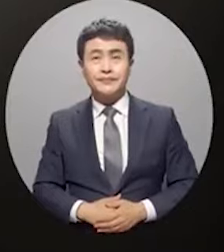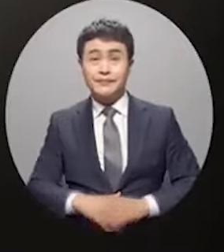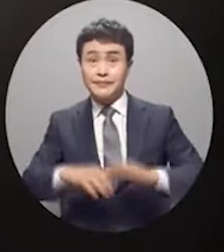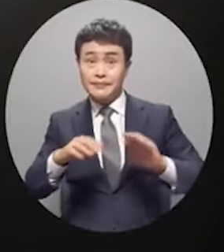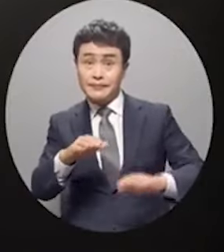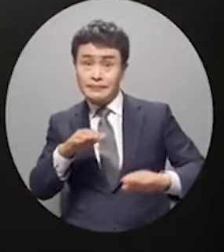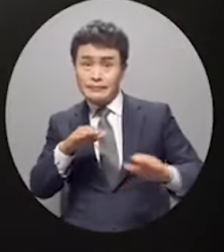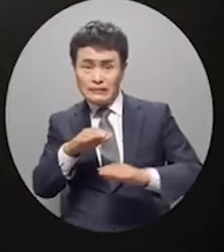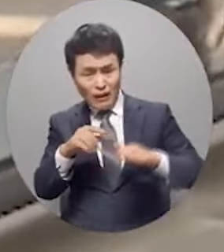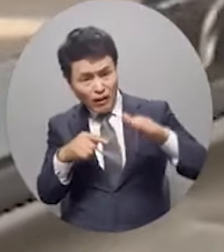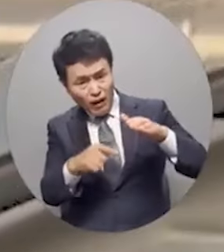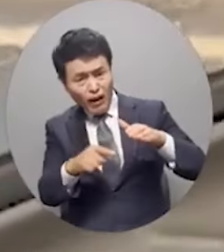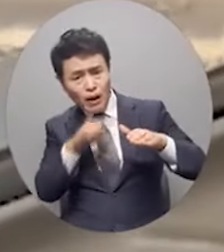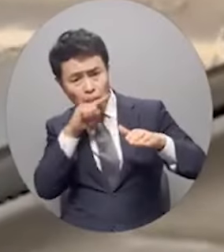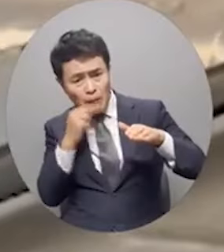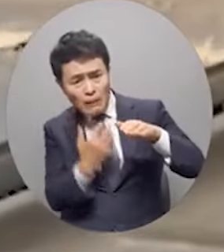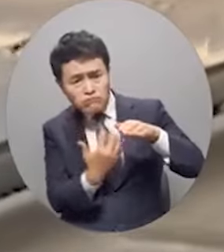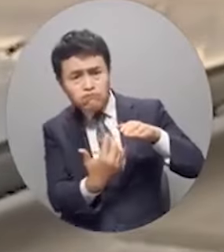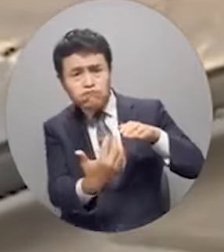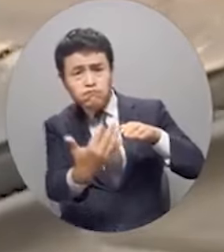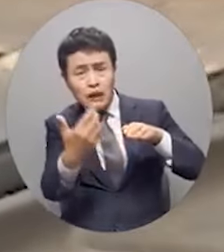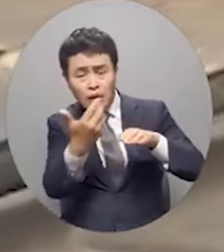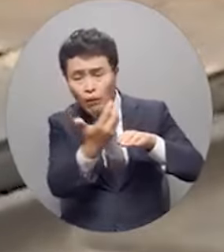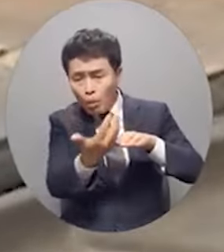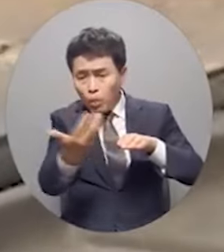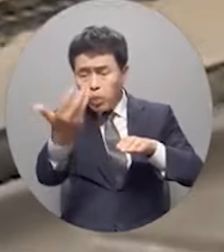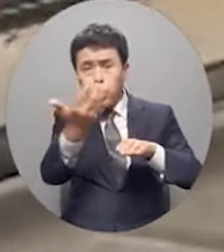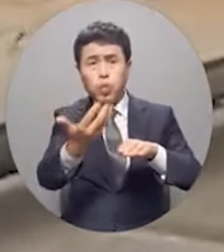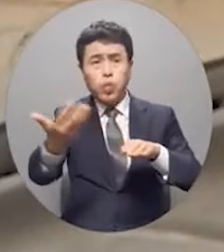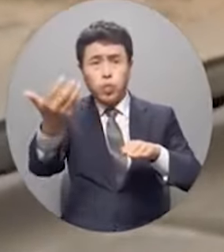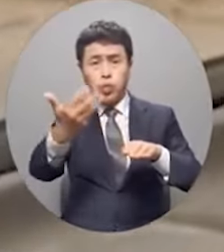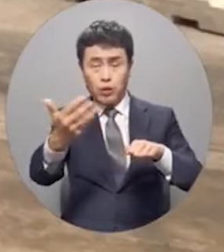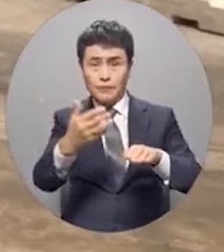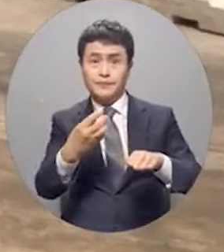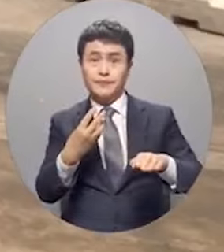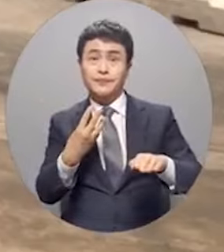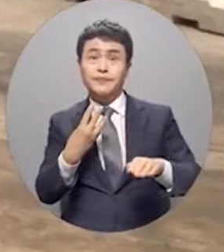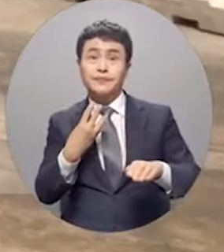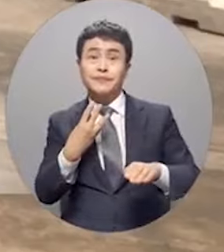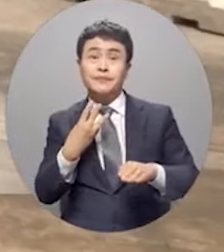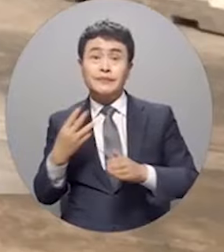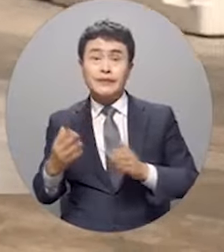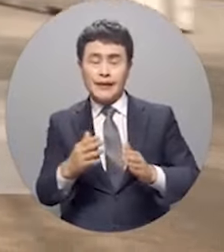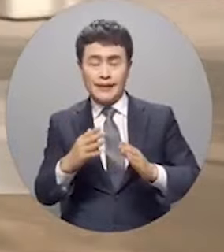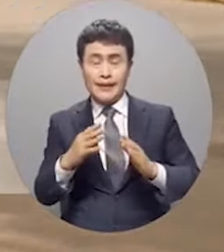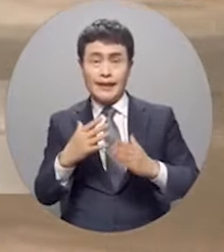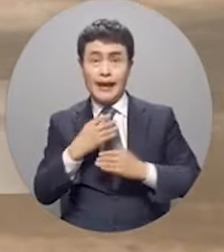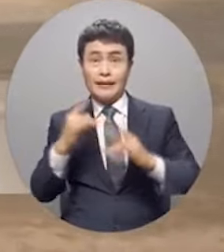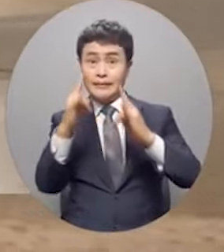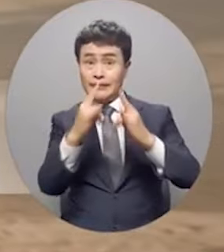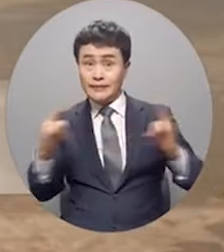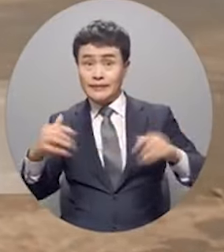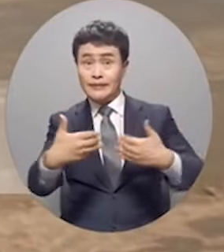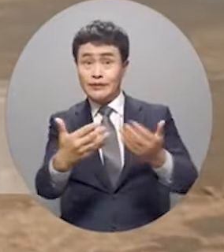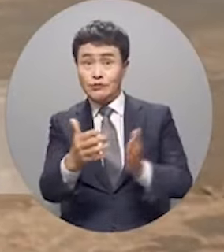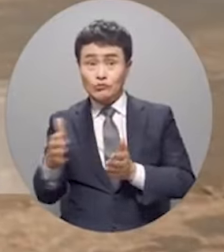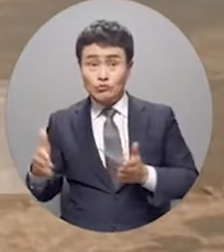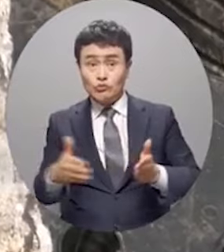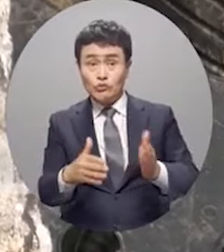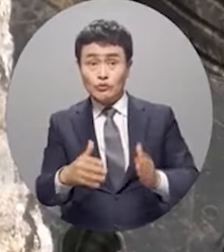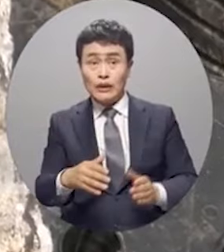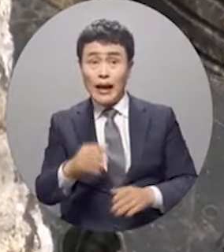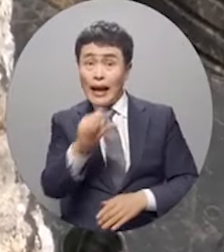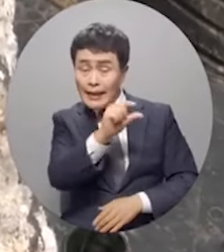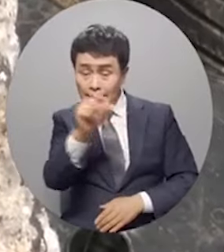승용차 바닥 부분에서 불길과 함께 연기가 솟아오릅니다. 경기 안성시 한 국도에서 테슬라 모델 Y 차량이